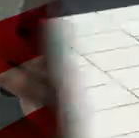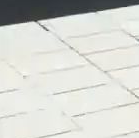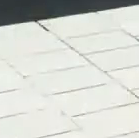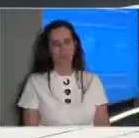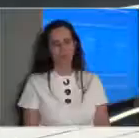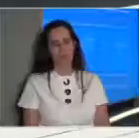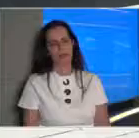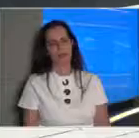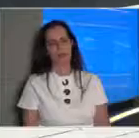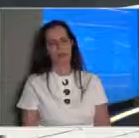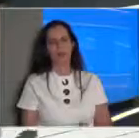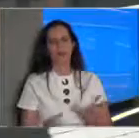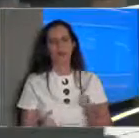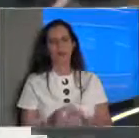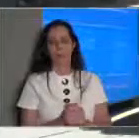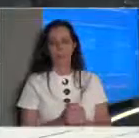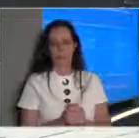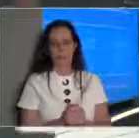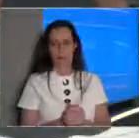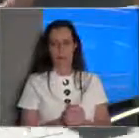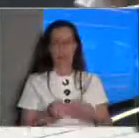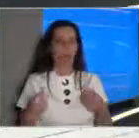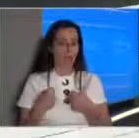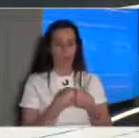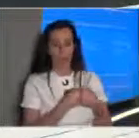האתגר הכי משמעותי שיש עכשיו לממשלה החדשה?